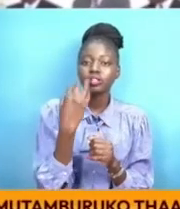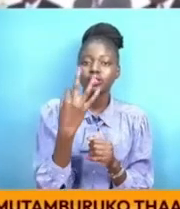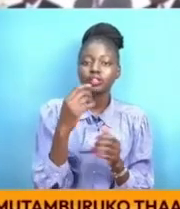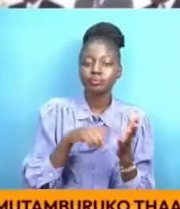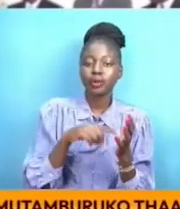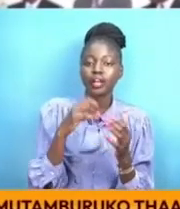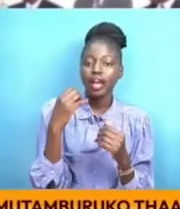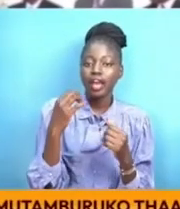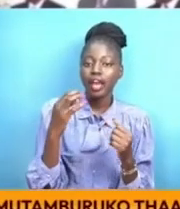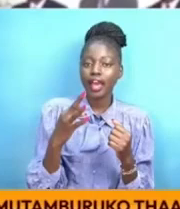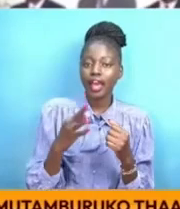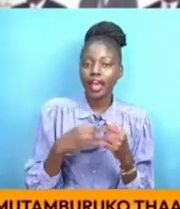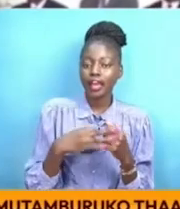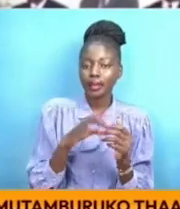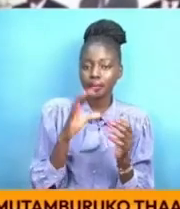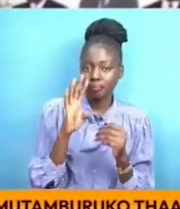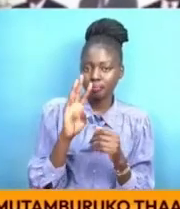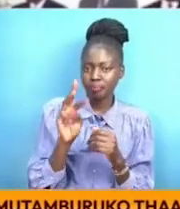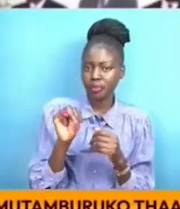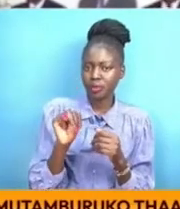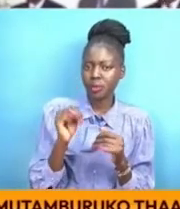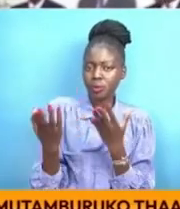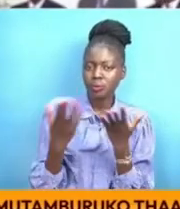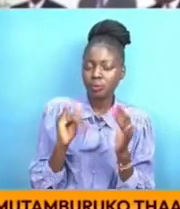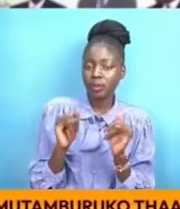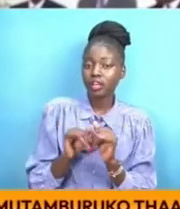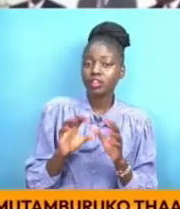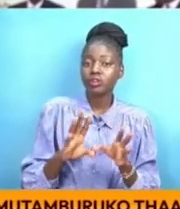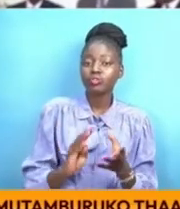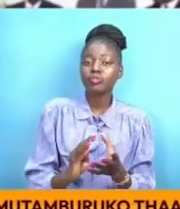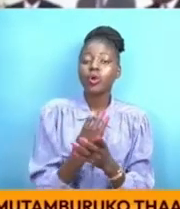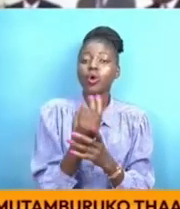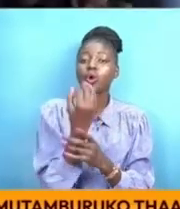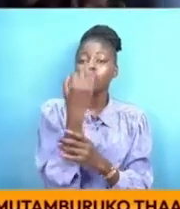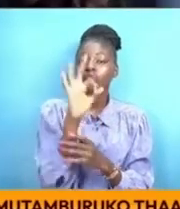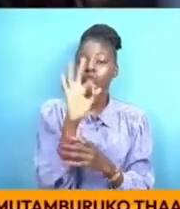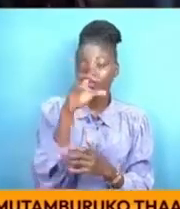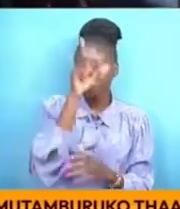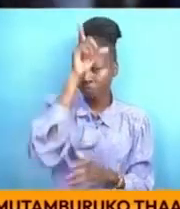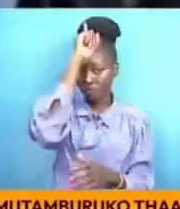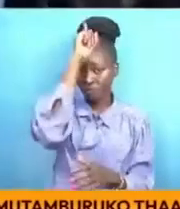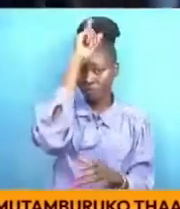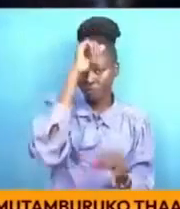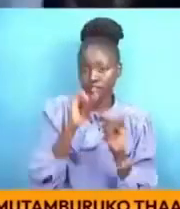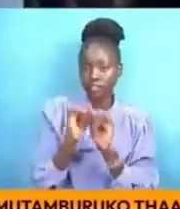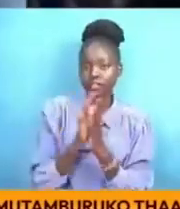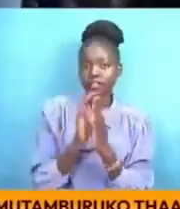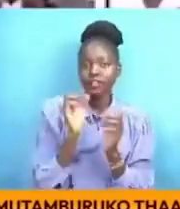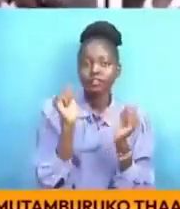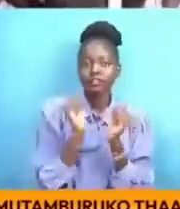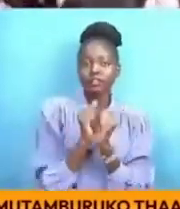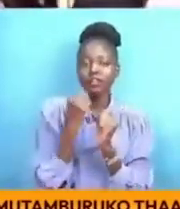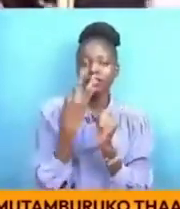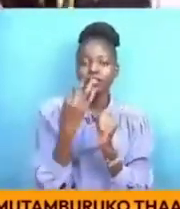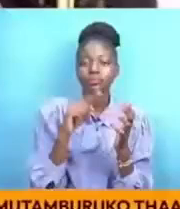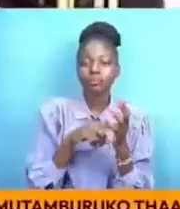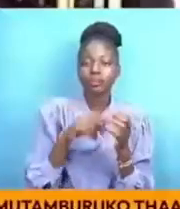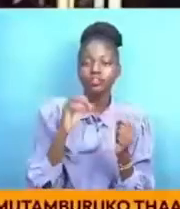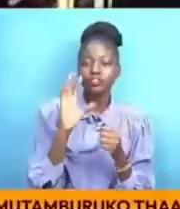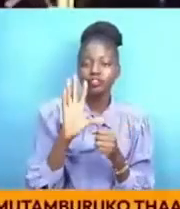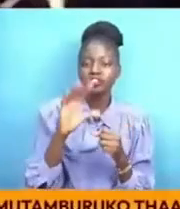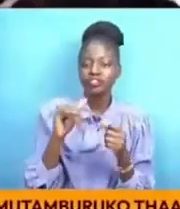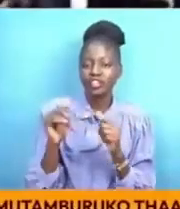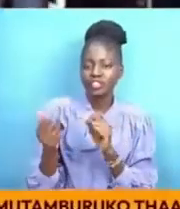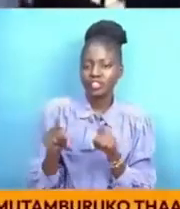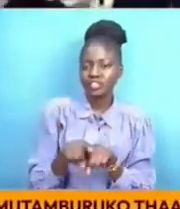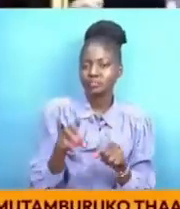23.8 guku nayo thefu ya ukuria wa matura ikiamukira shilingi bilioni 13.5 guku